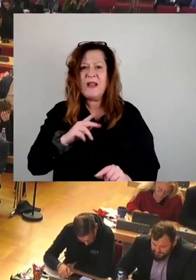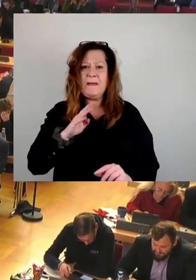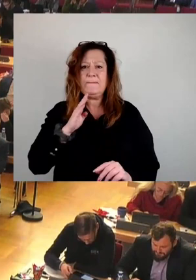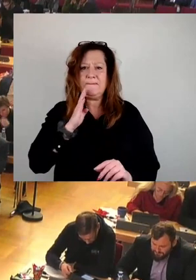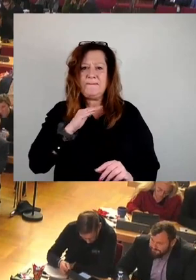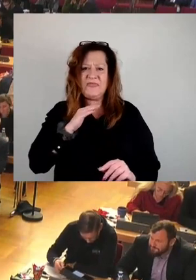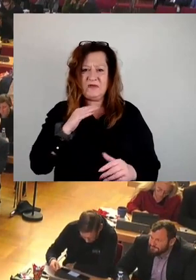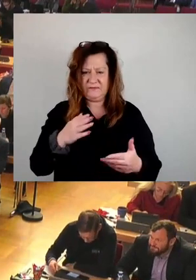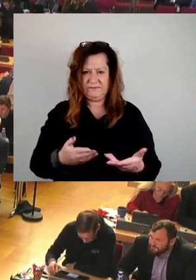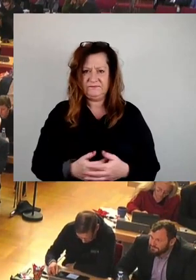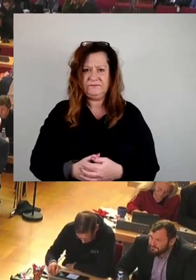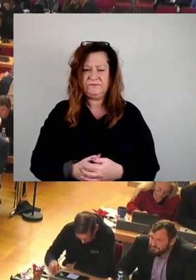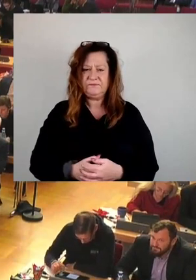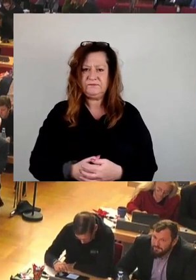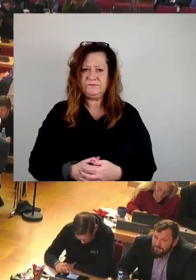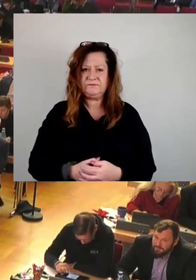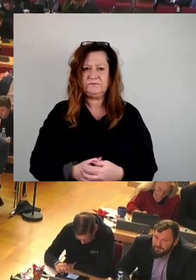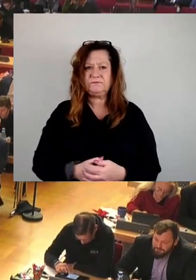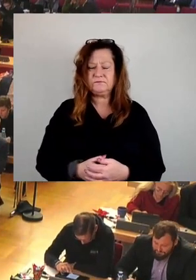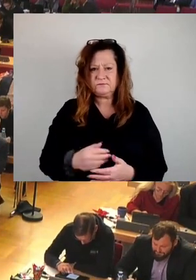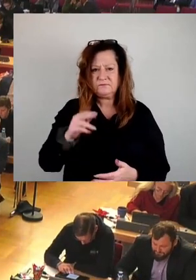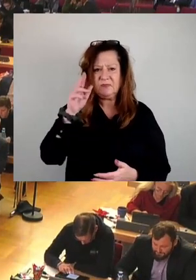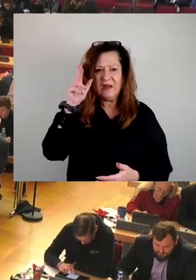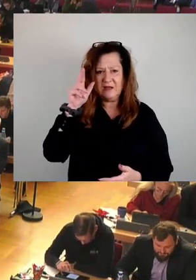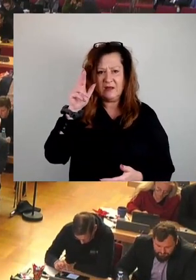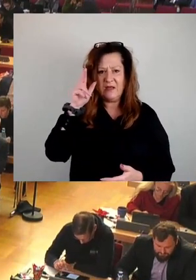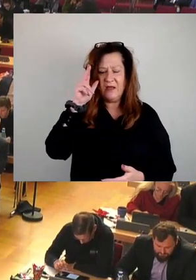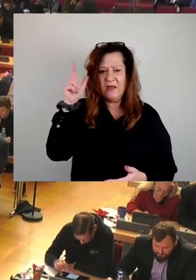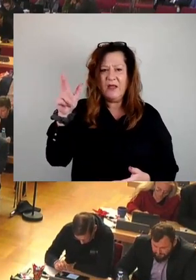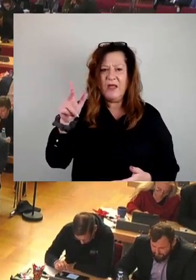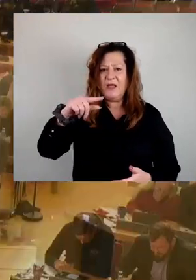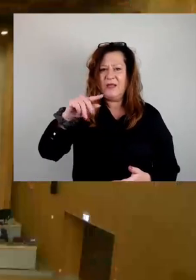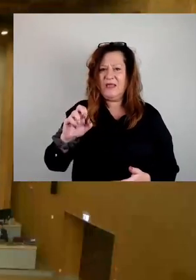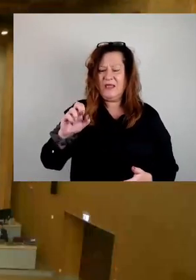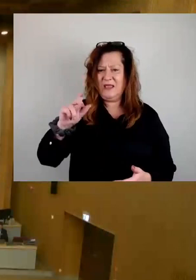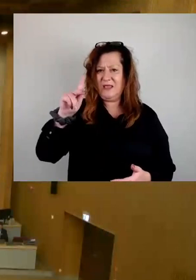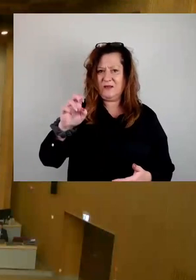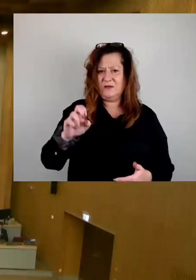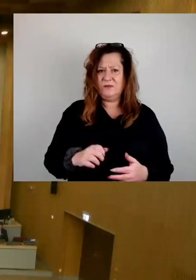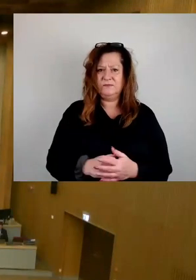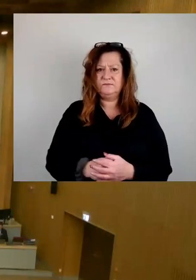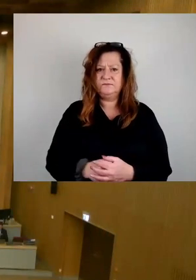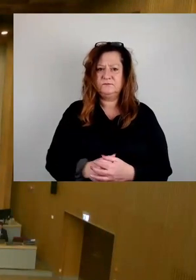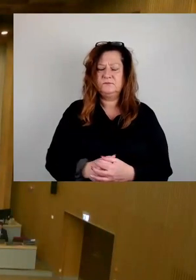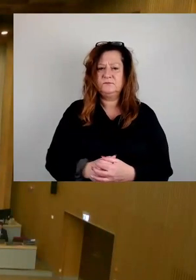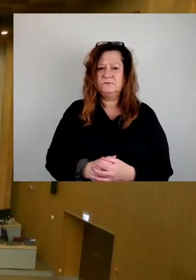So, dann haben wir Herrn Gilke noch. Herr Oberbürgermeister, ich kritisiere